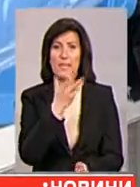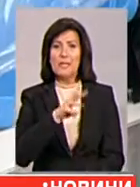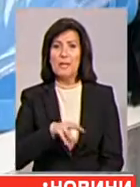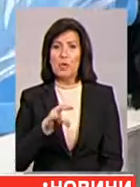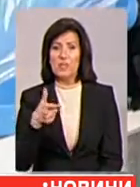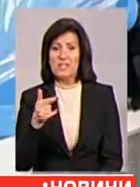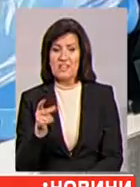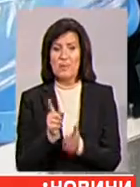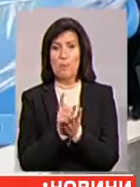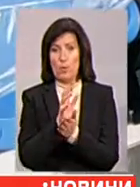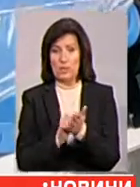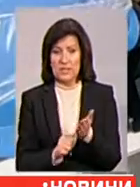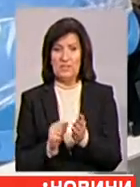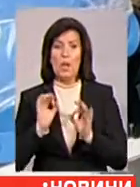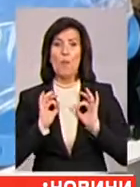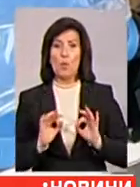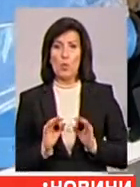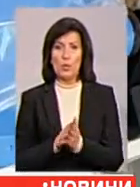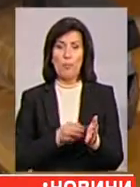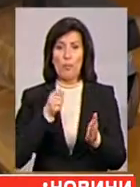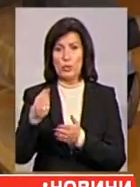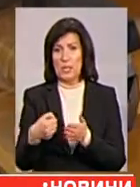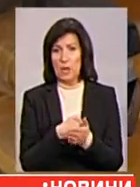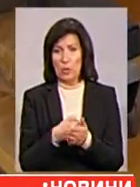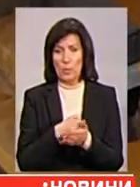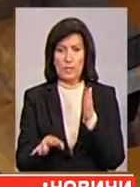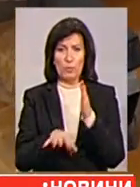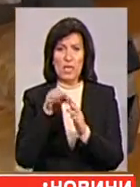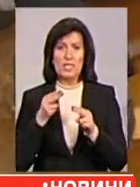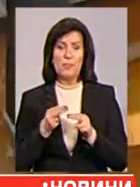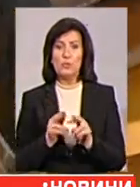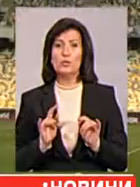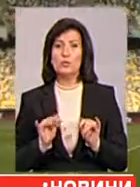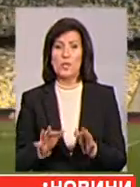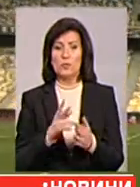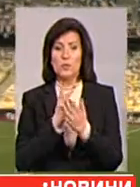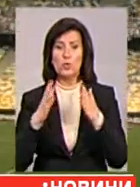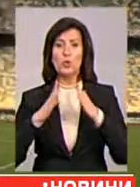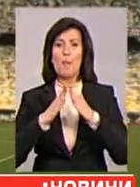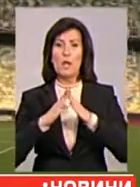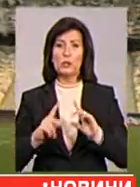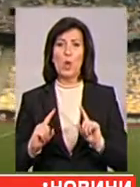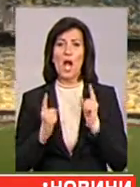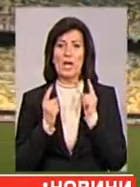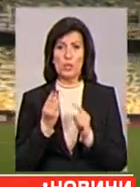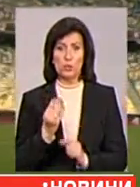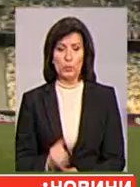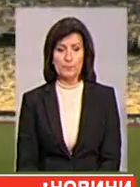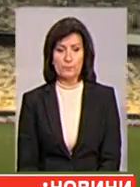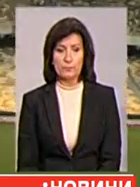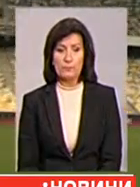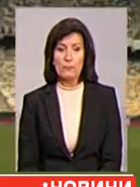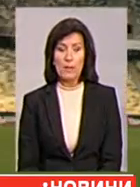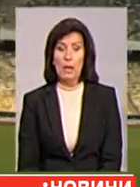мільйонів гривень податків. Прокуратура подала клопотання про обрання запобіжного заходу у вигляді домашнього арешту.